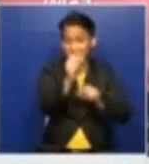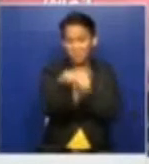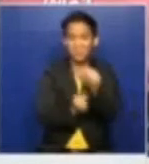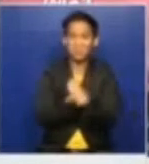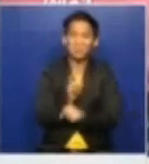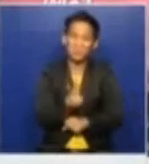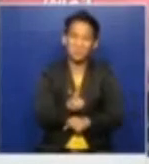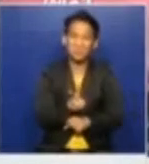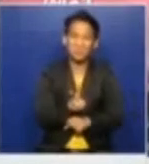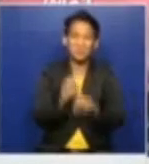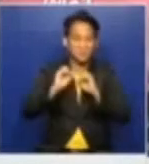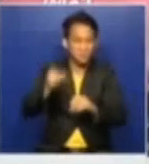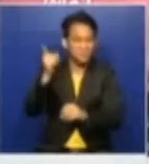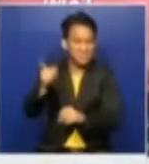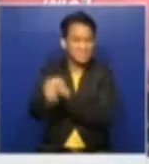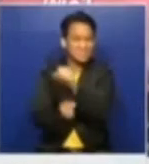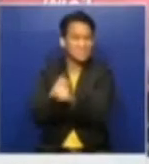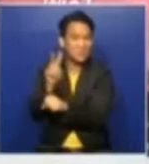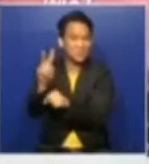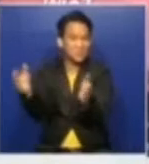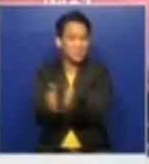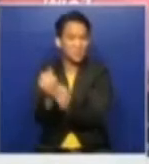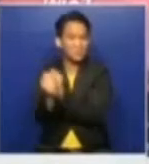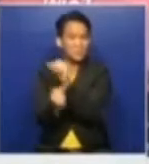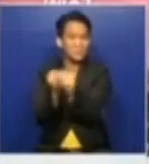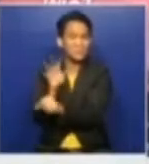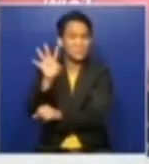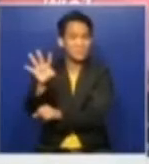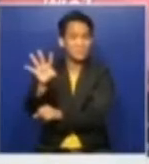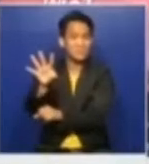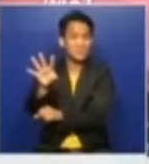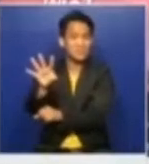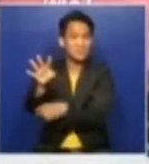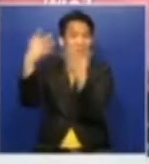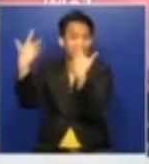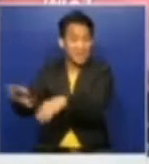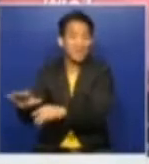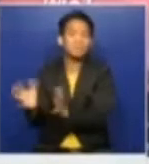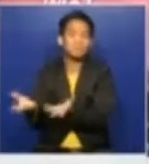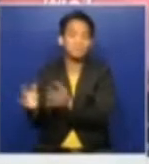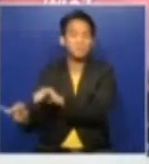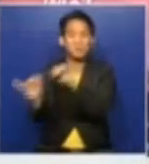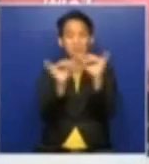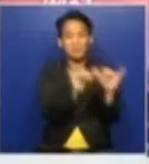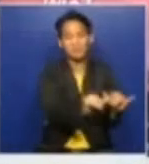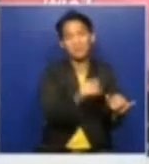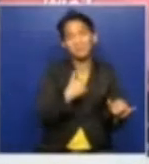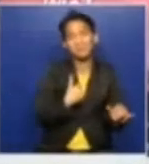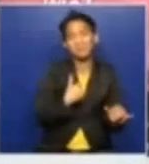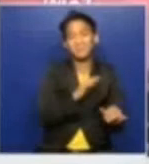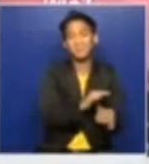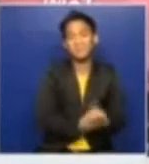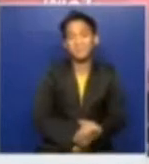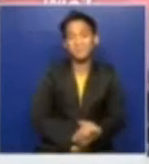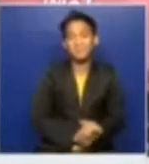และต้องอยู่อีก2ปีเป็น4ปีในการย้ายกลับถิ่นฐาน รื่องนี้เป็นเรื่องสำคัญท่านประธานผมได้รับการ